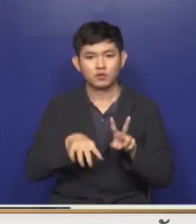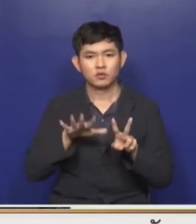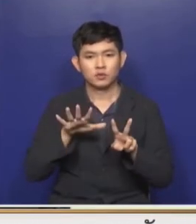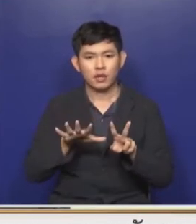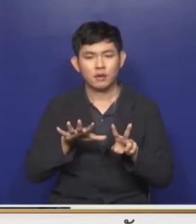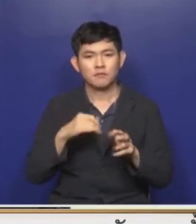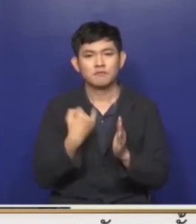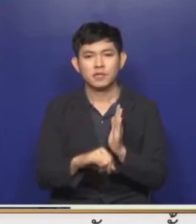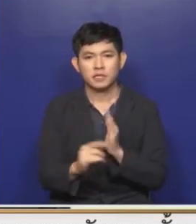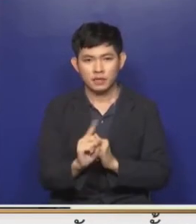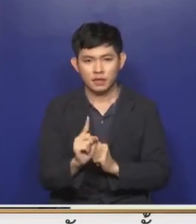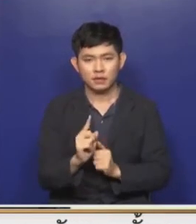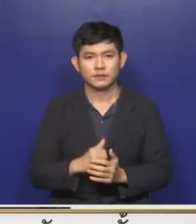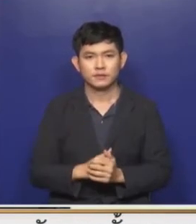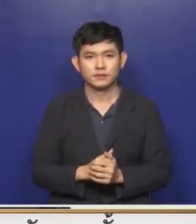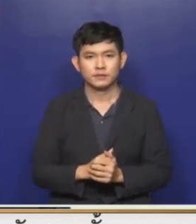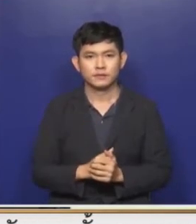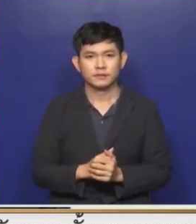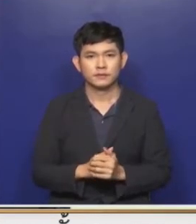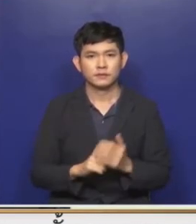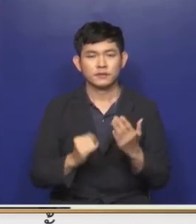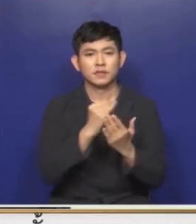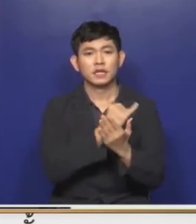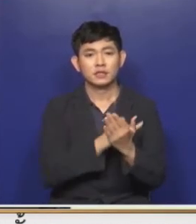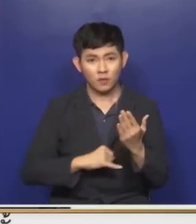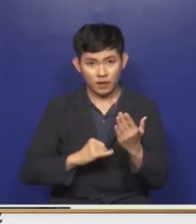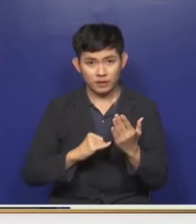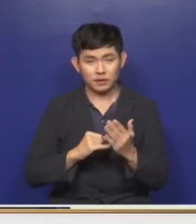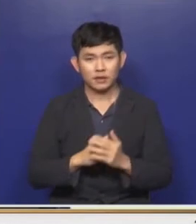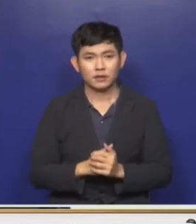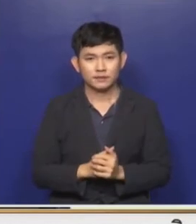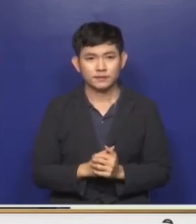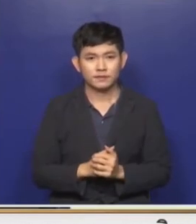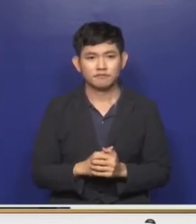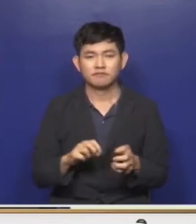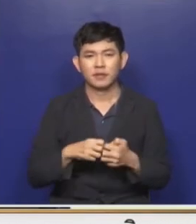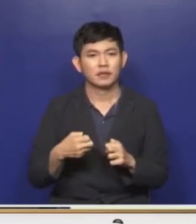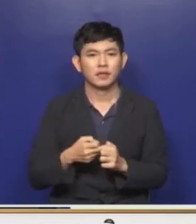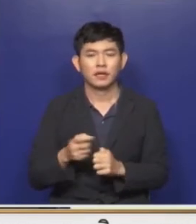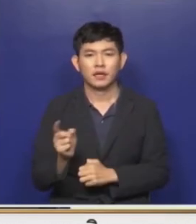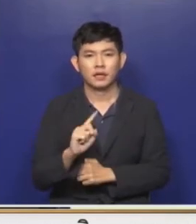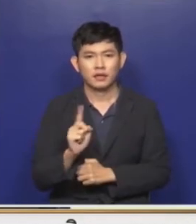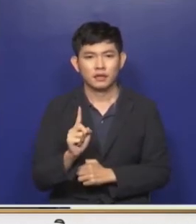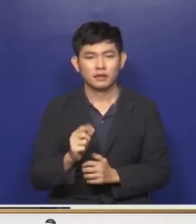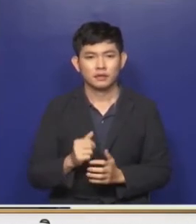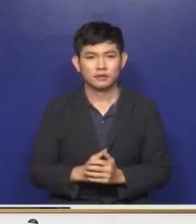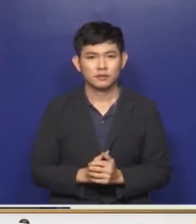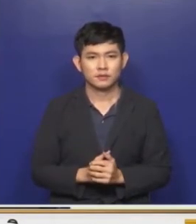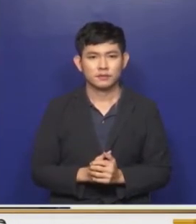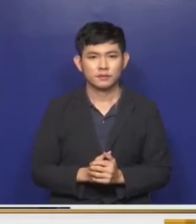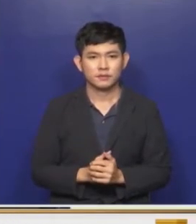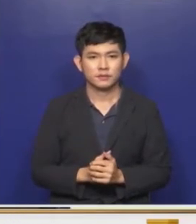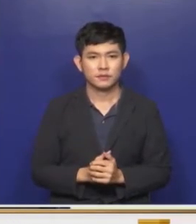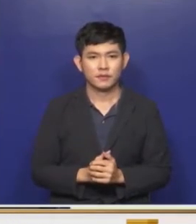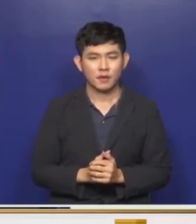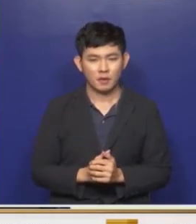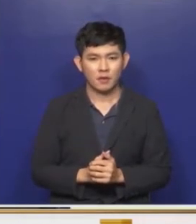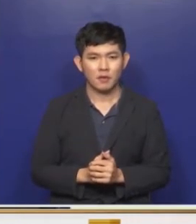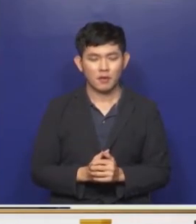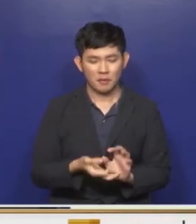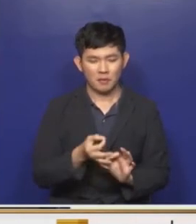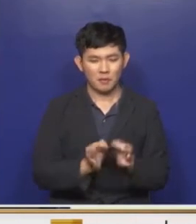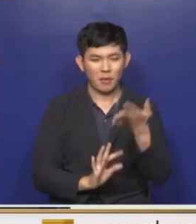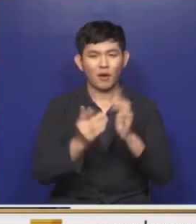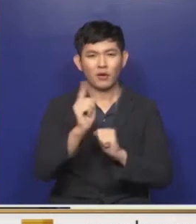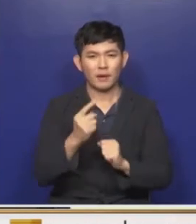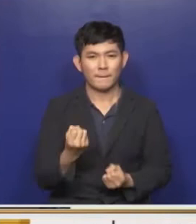ขนจากอะไรในต่างจงหวัดนั้นส่วมากก็เกิดขึ้นจากการเผาป่า เผา